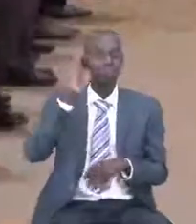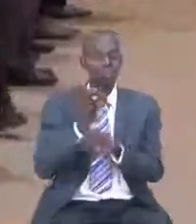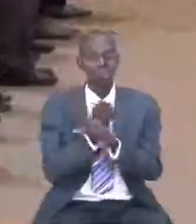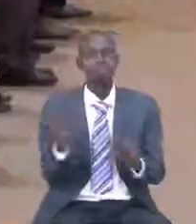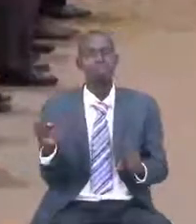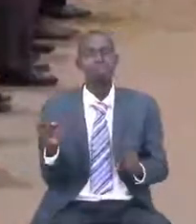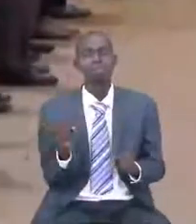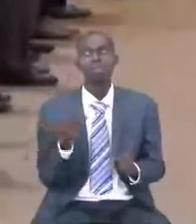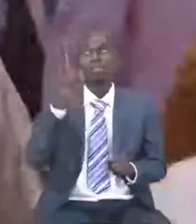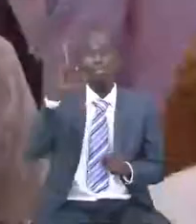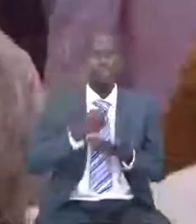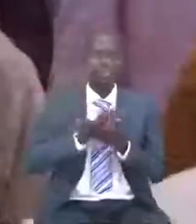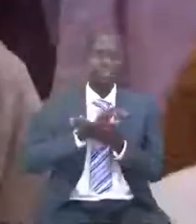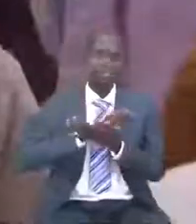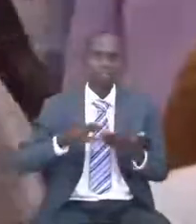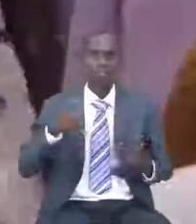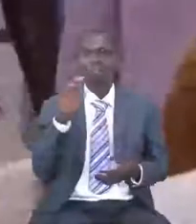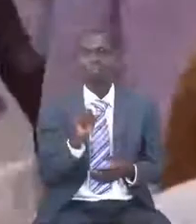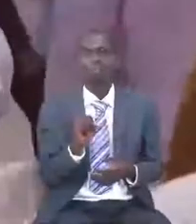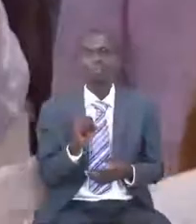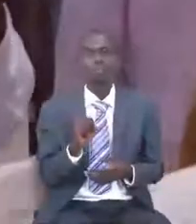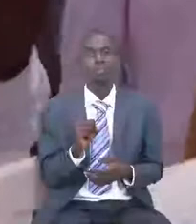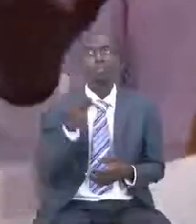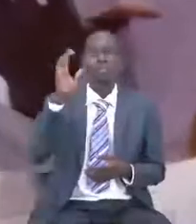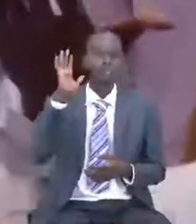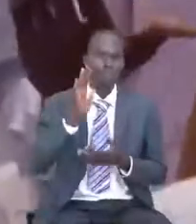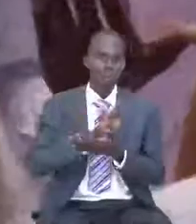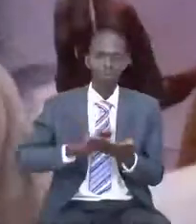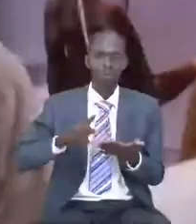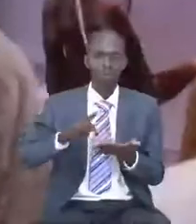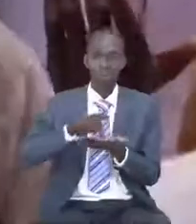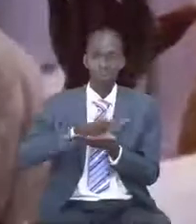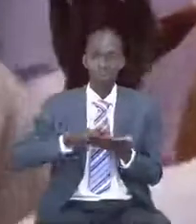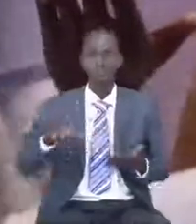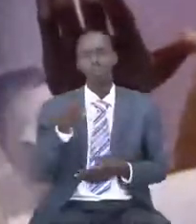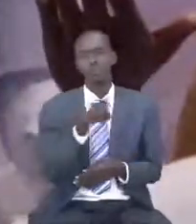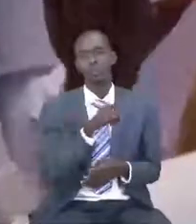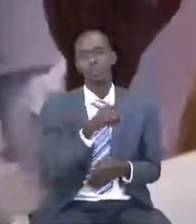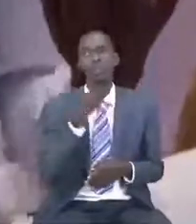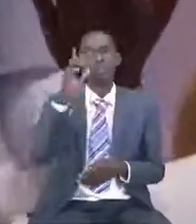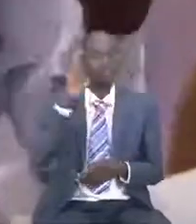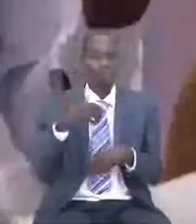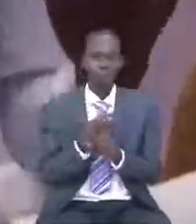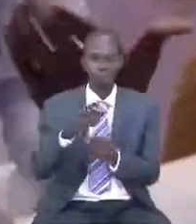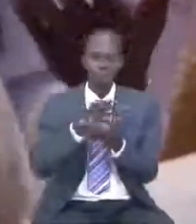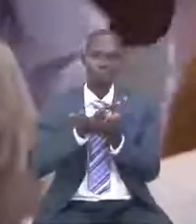Appuie-toi sur lui. Il sauve. Il sanctifie. Il